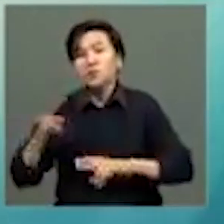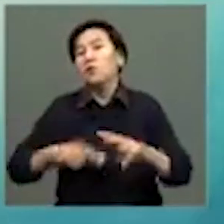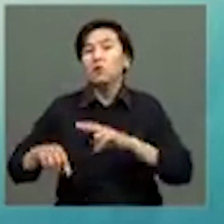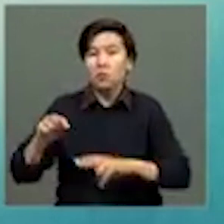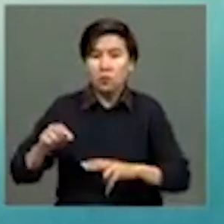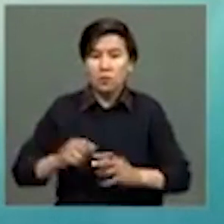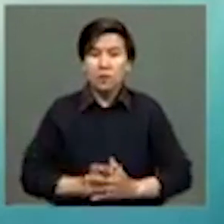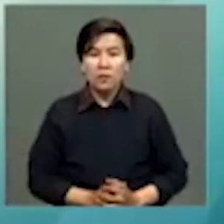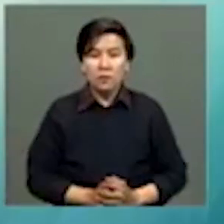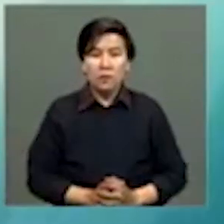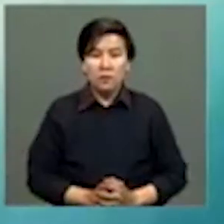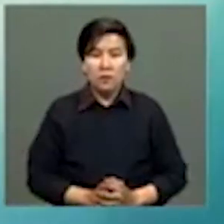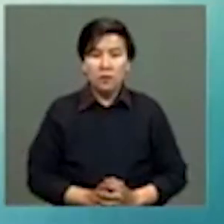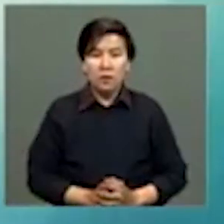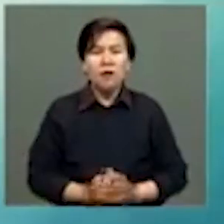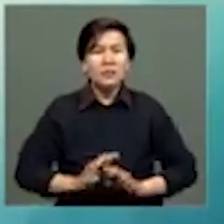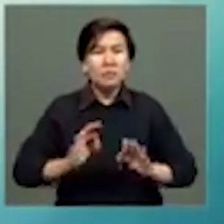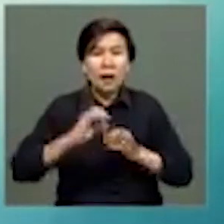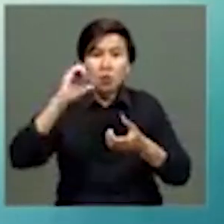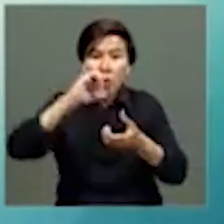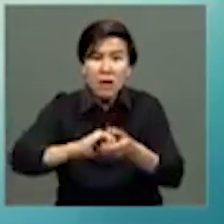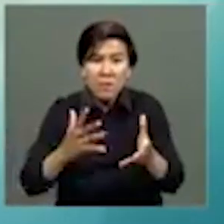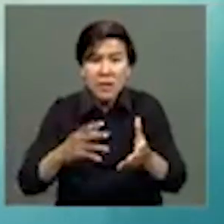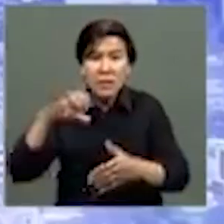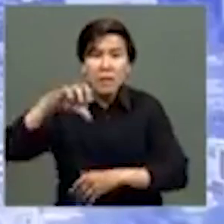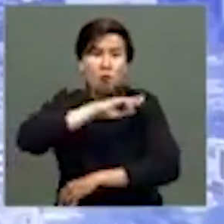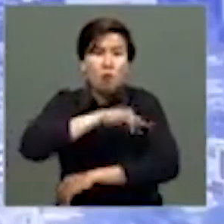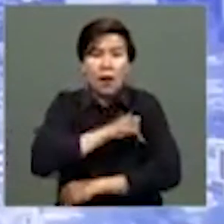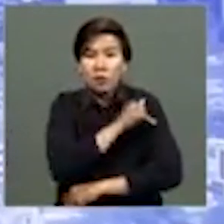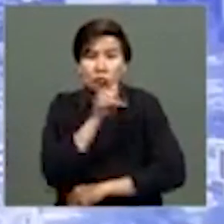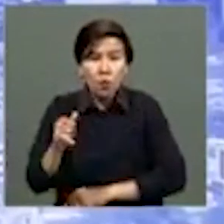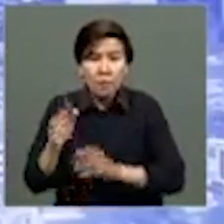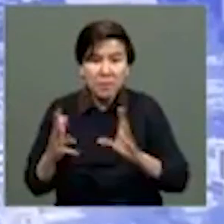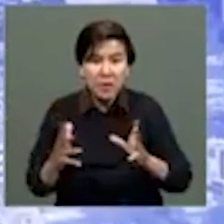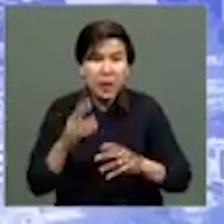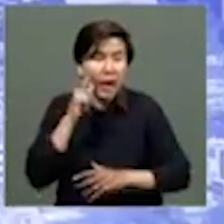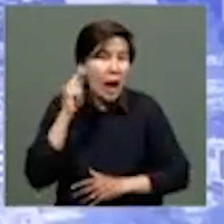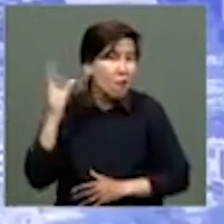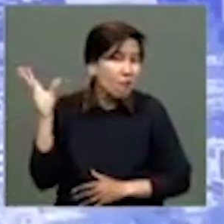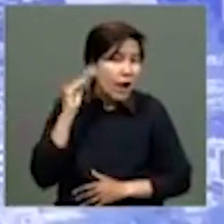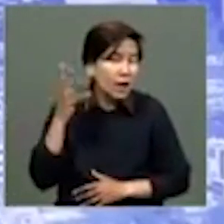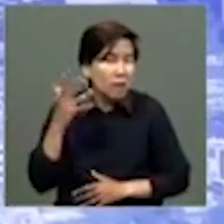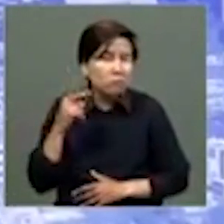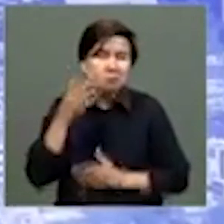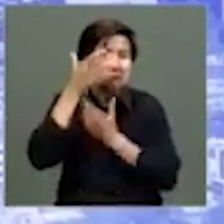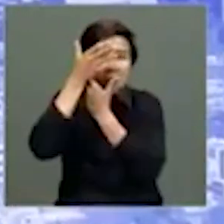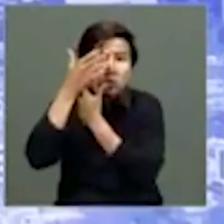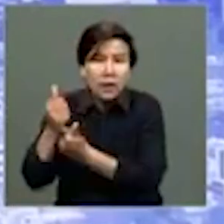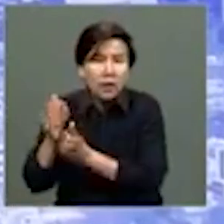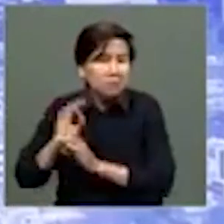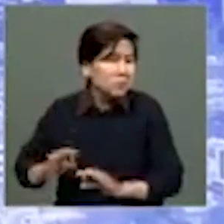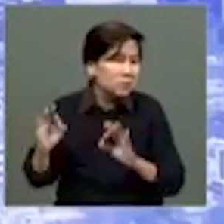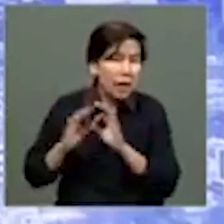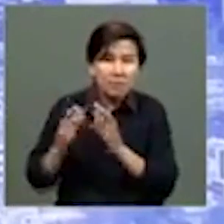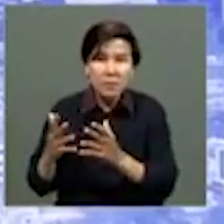ท่าน1ไม่ร่วมมือท่านไม่มาตรวจท่านได้รับข้อมูลข่าวสารแล้วแต่ท่านไม่ได้ให้ความสำคัญท่านเอง